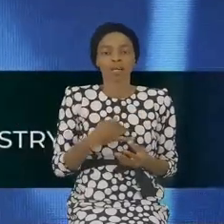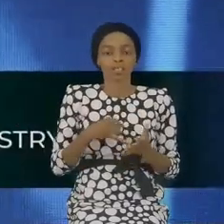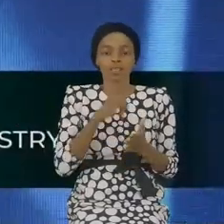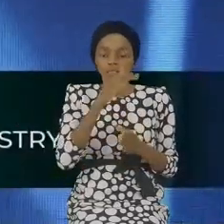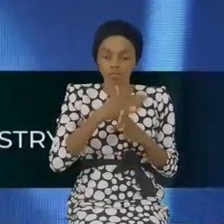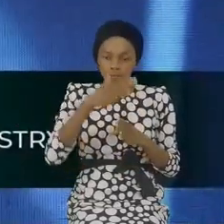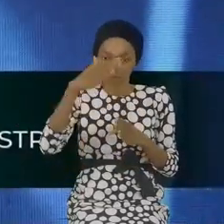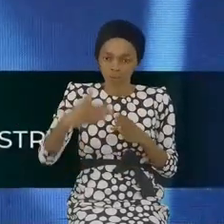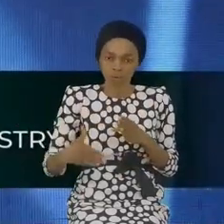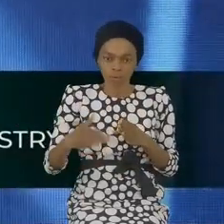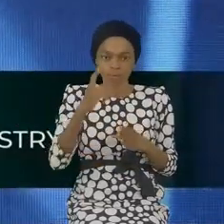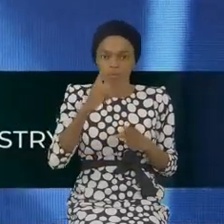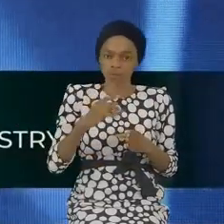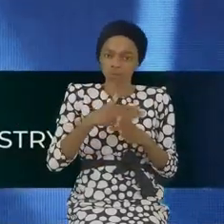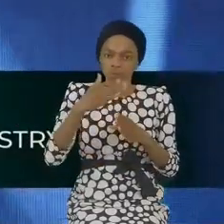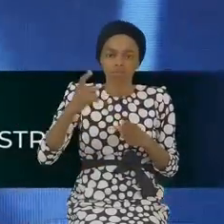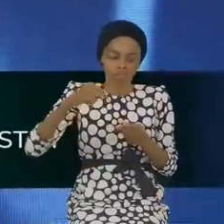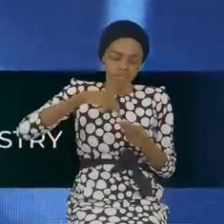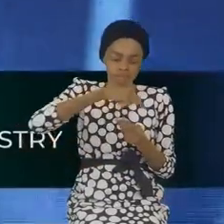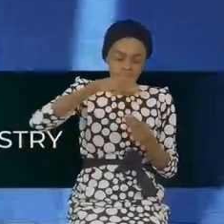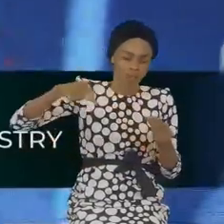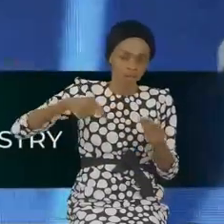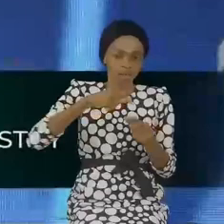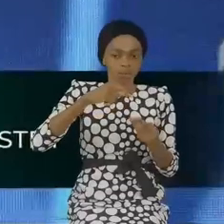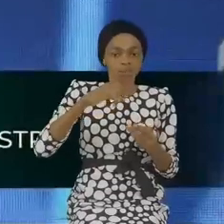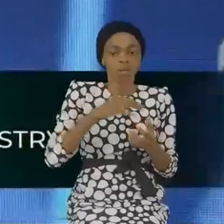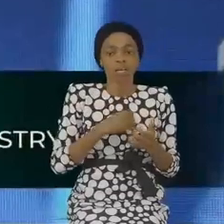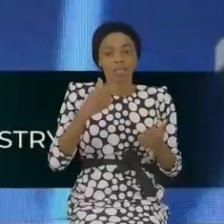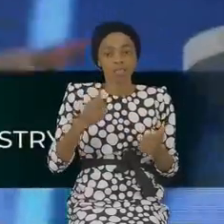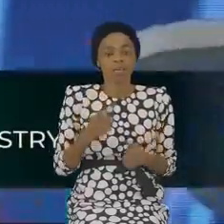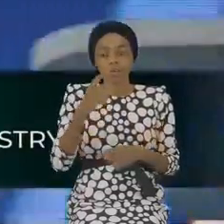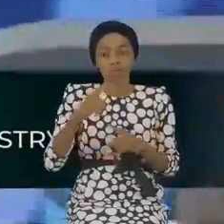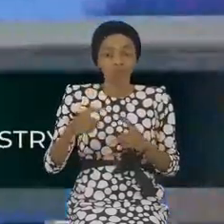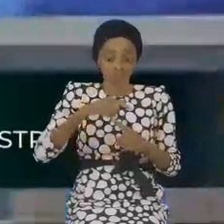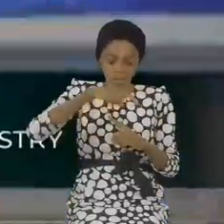est complet. Et lorsque nous parlons de cycle,